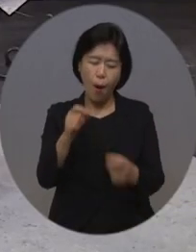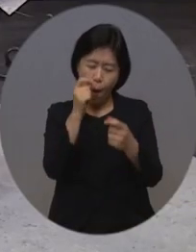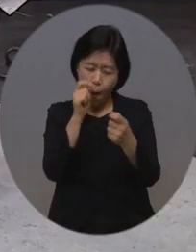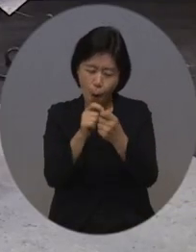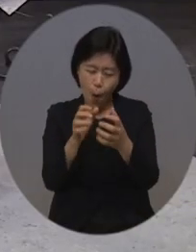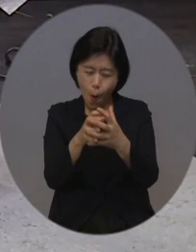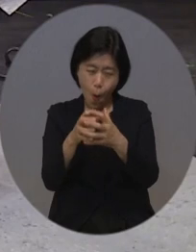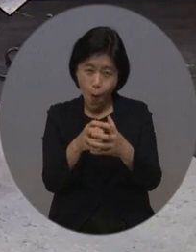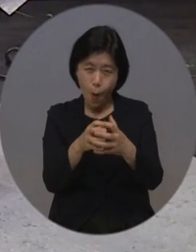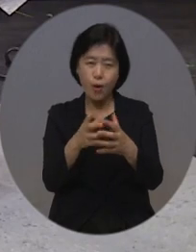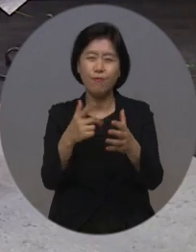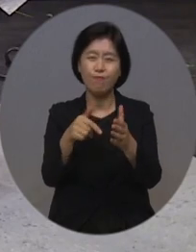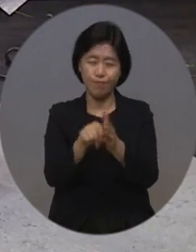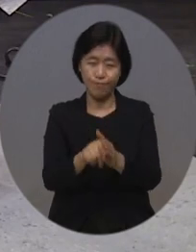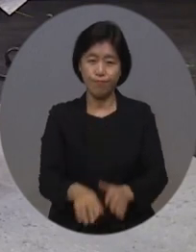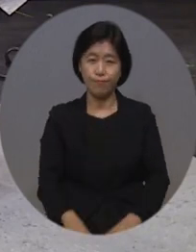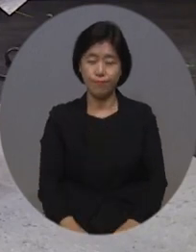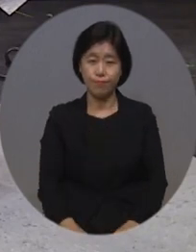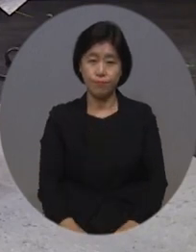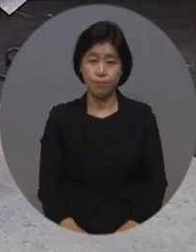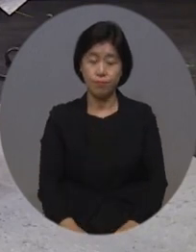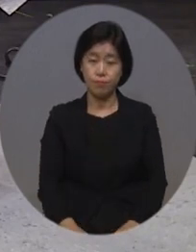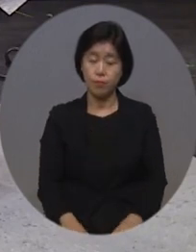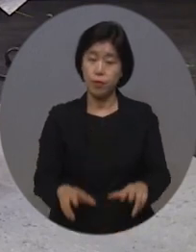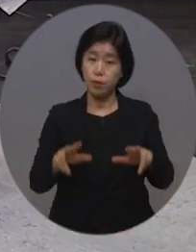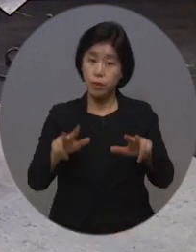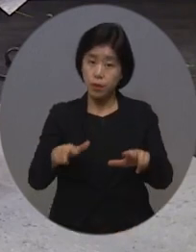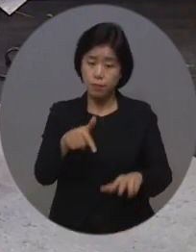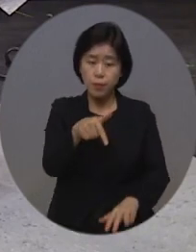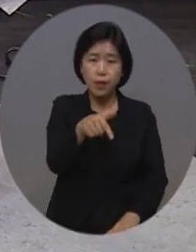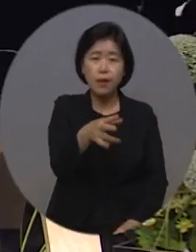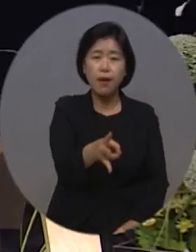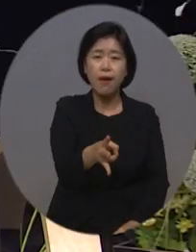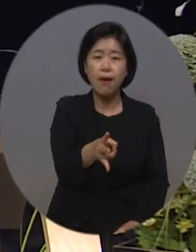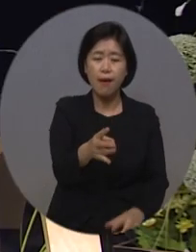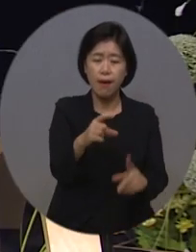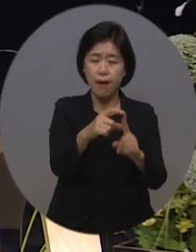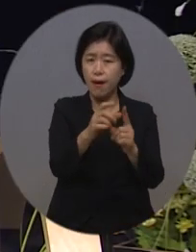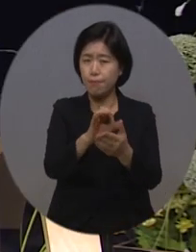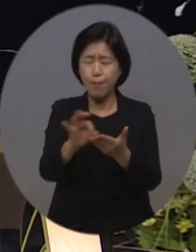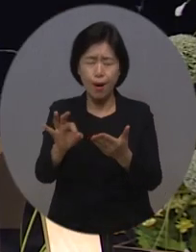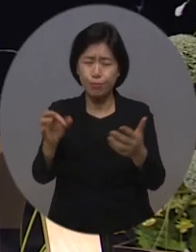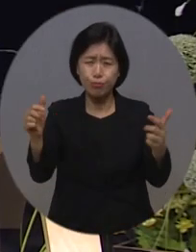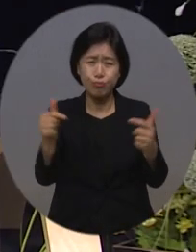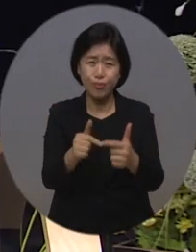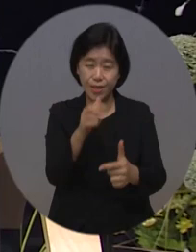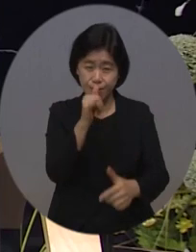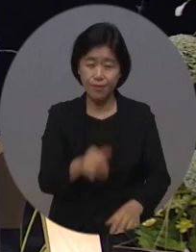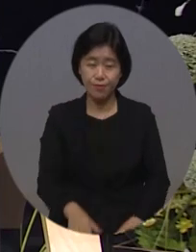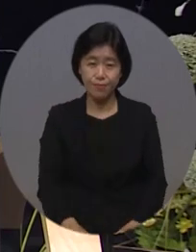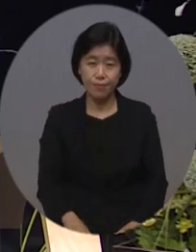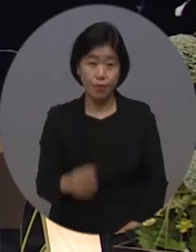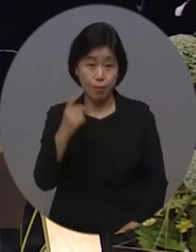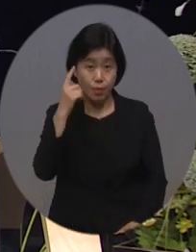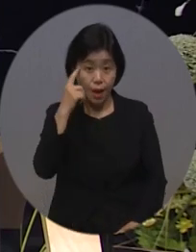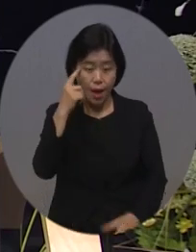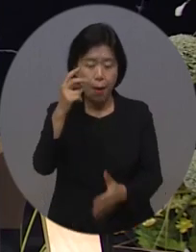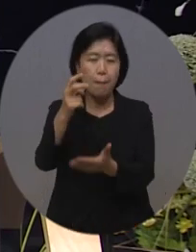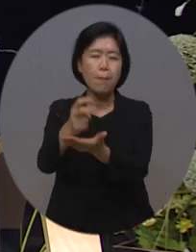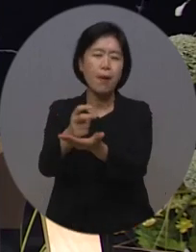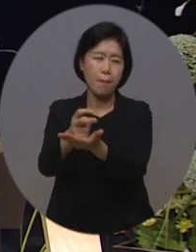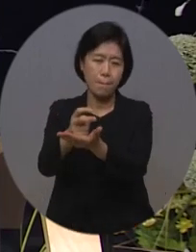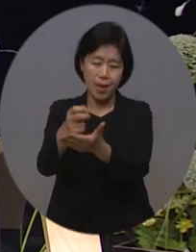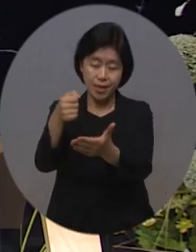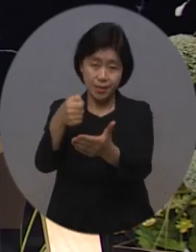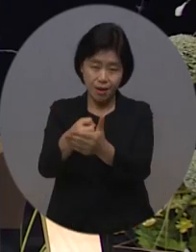주위에서 개란 말을 들어본 지 오래입니다. 법이 제어하는 금융기관이 생겨나면서부터였을